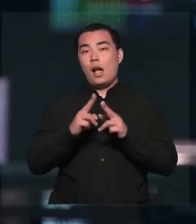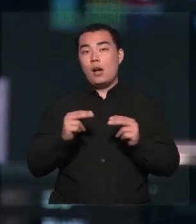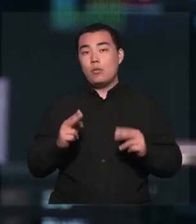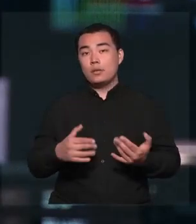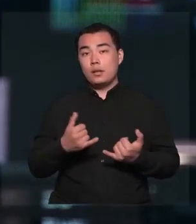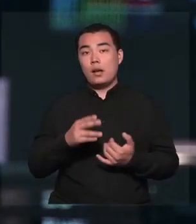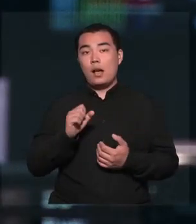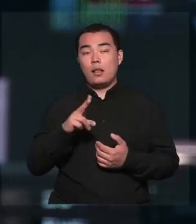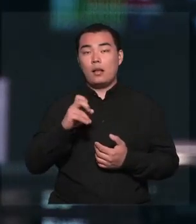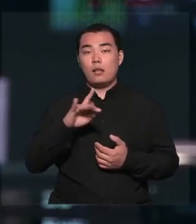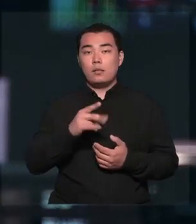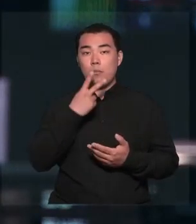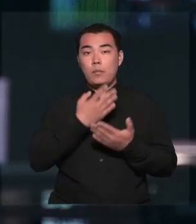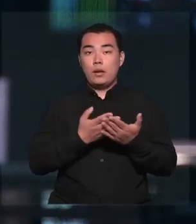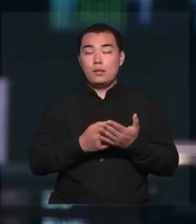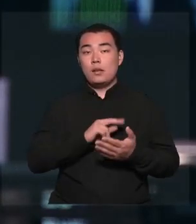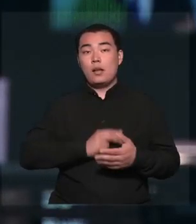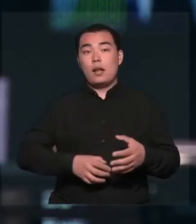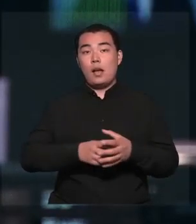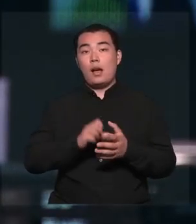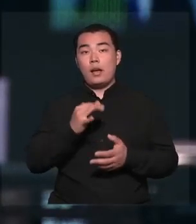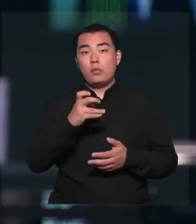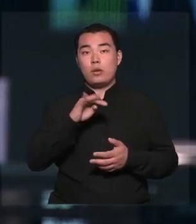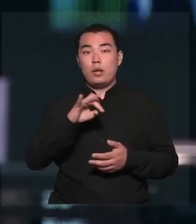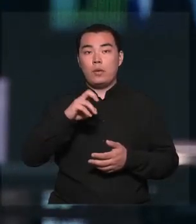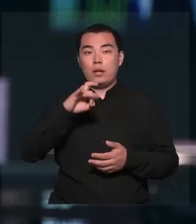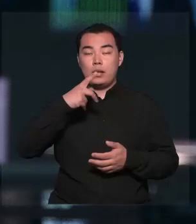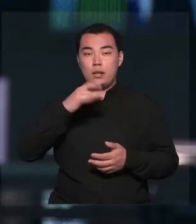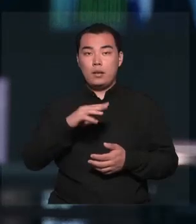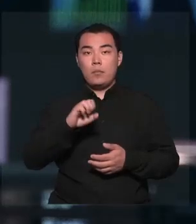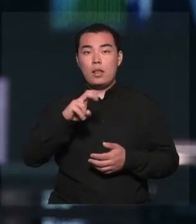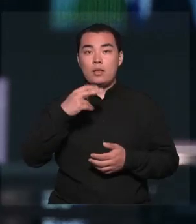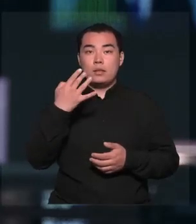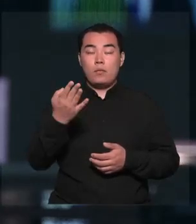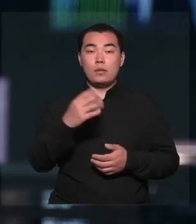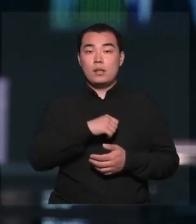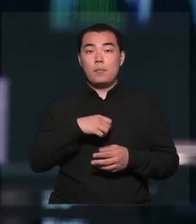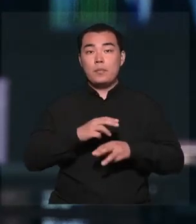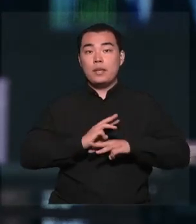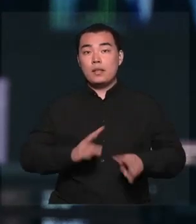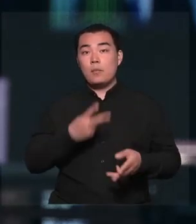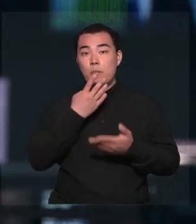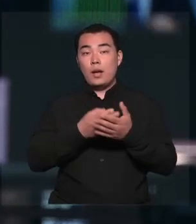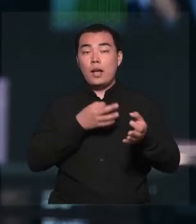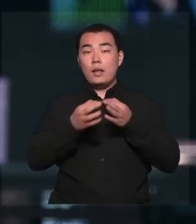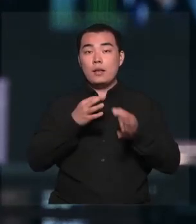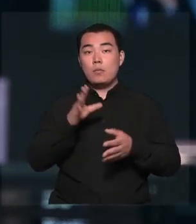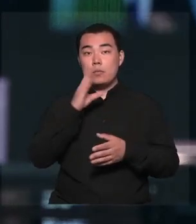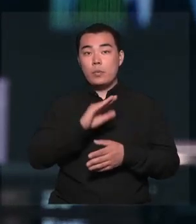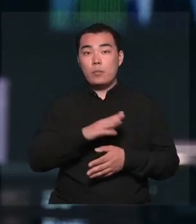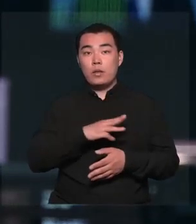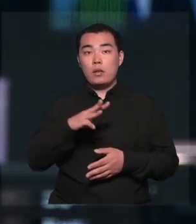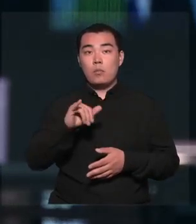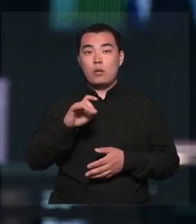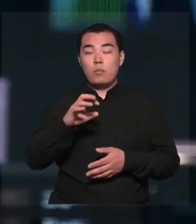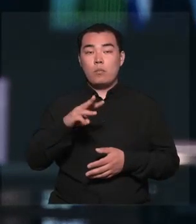Ағордадағы алқалы жиында біздің әріптесіміз Айнұр Иманғали Малайзия сыртқы істер министрінен эксклюзивті сұхбат алып үлгерді.